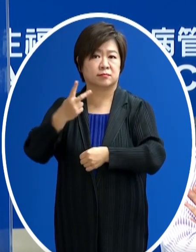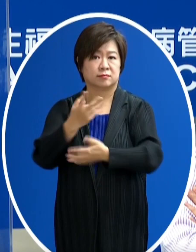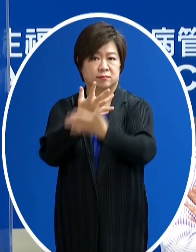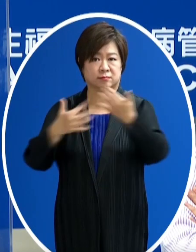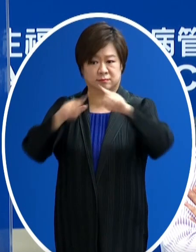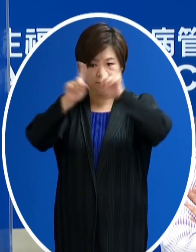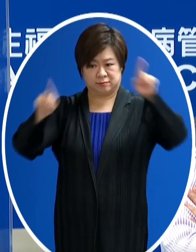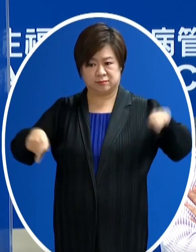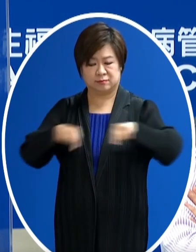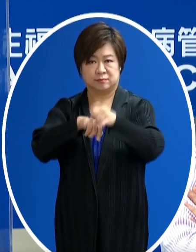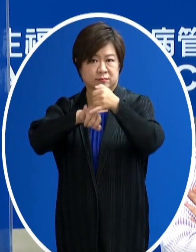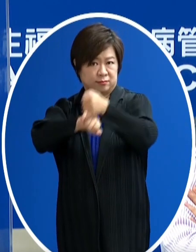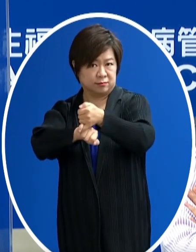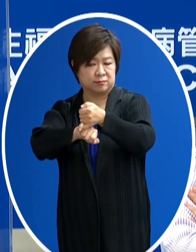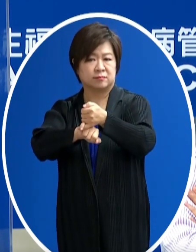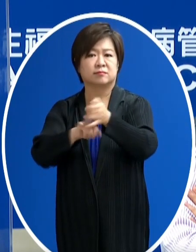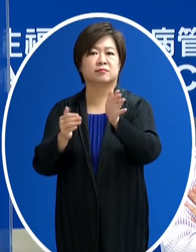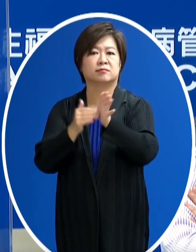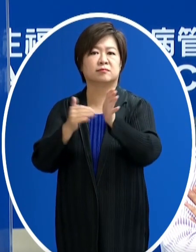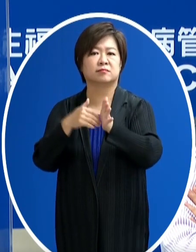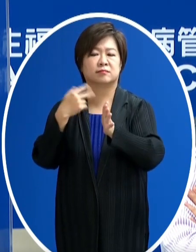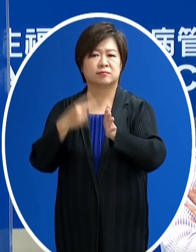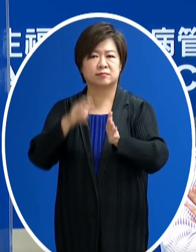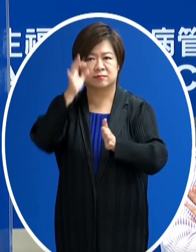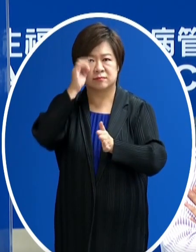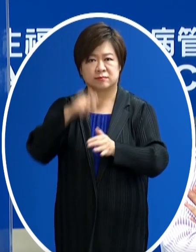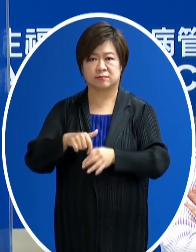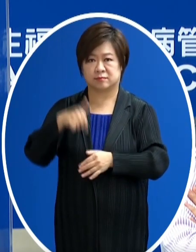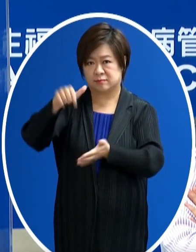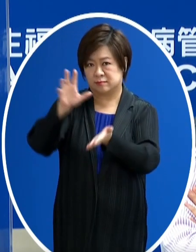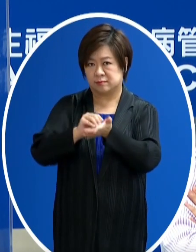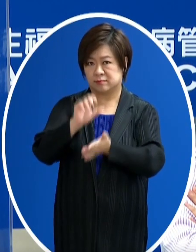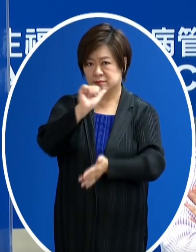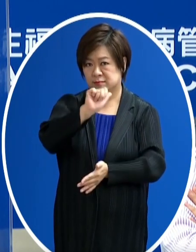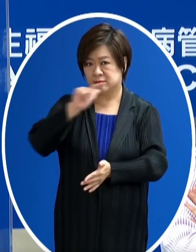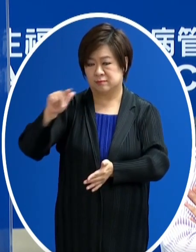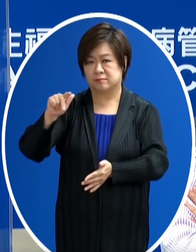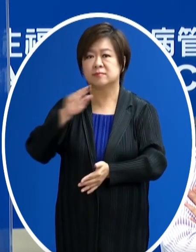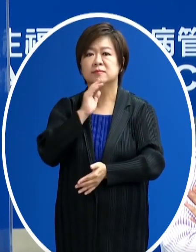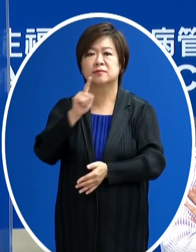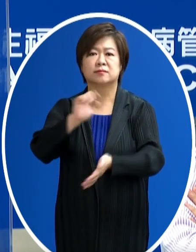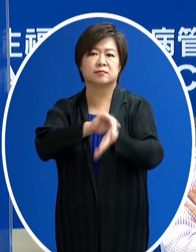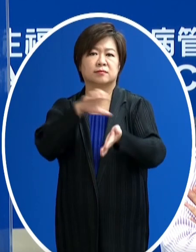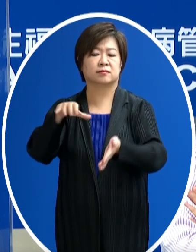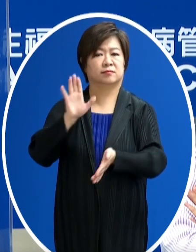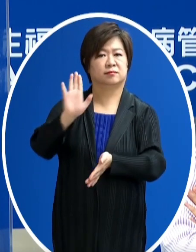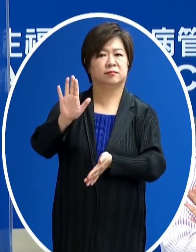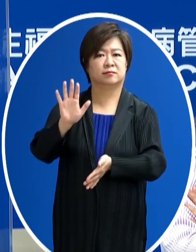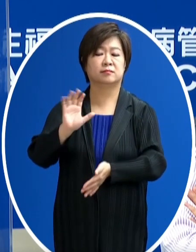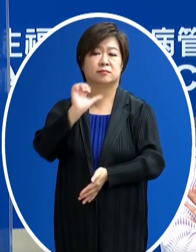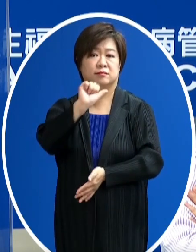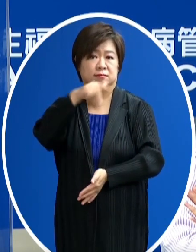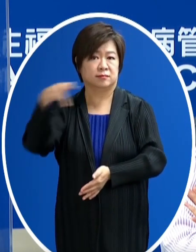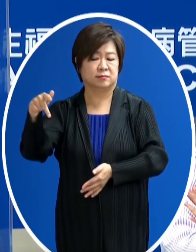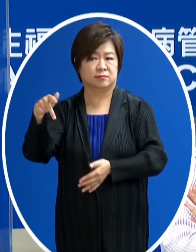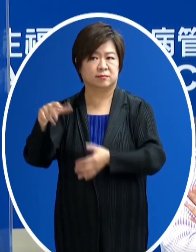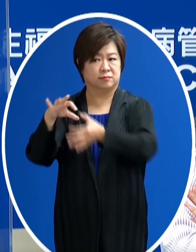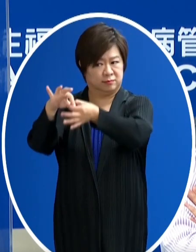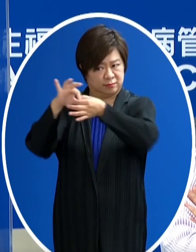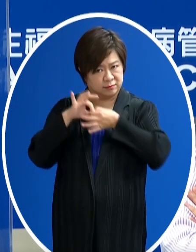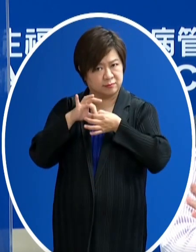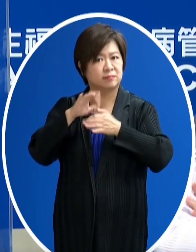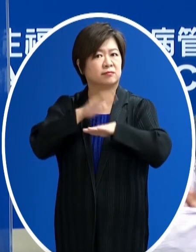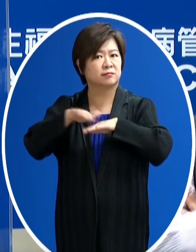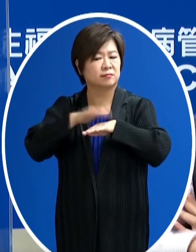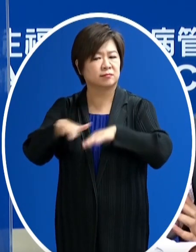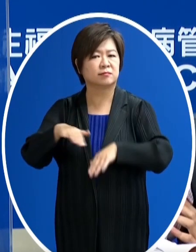网页上面挂号，然后再配合下载医院的 App，那等待医院的联系。哦，那然后再开